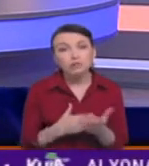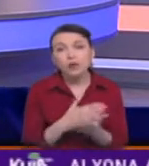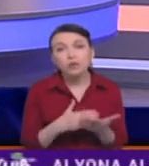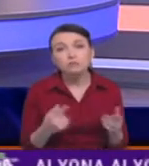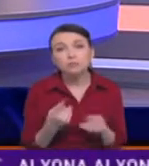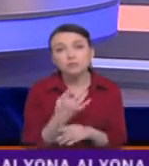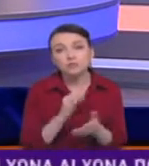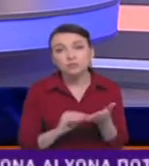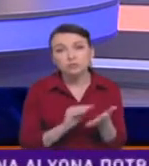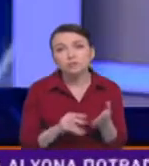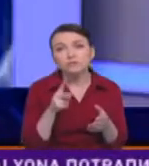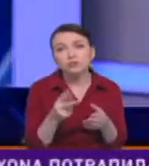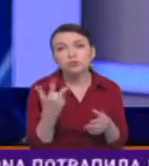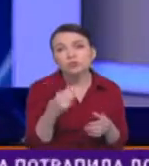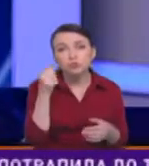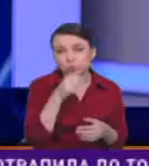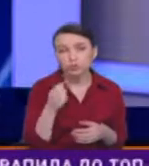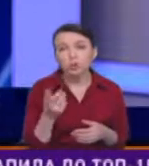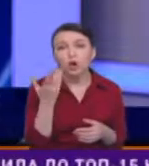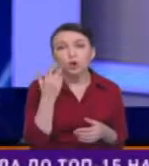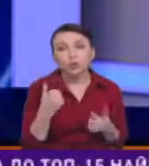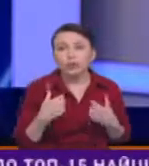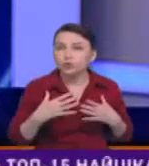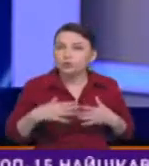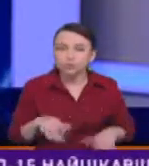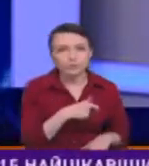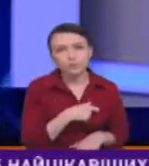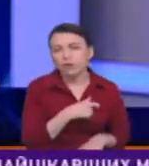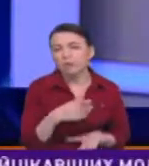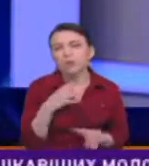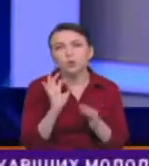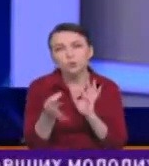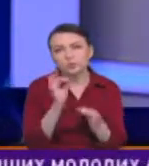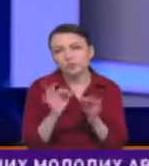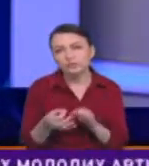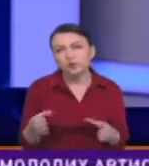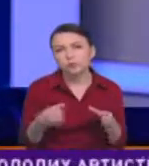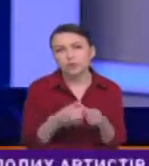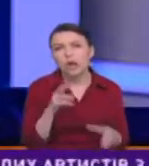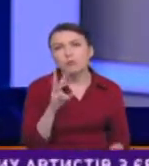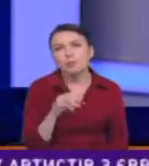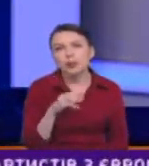про це написав у 2003 році, коли вже не був депутатом, а був консультантом комітету Матвієнка.